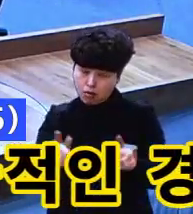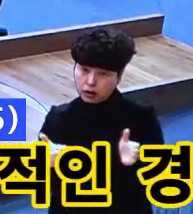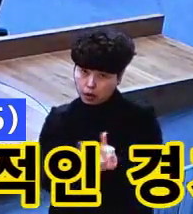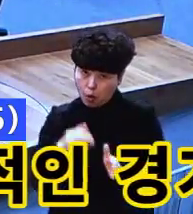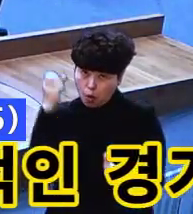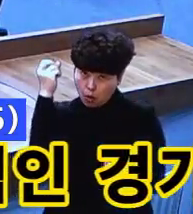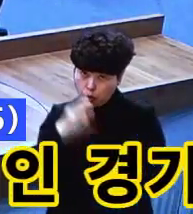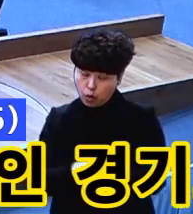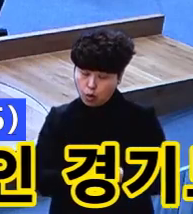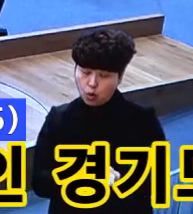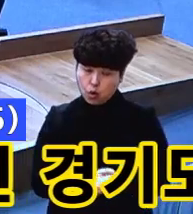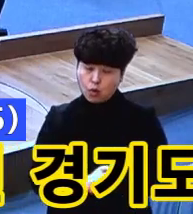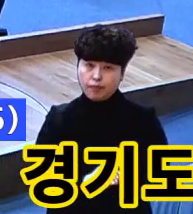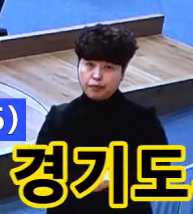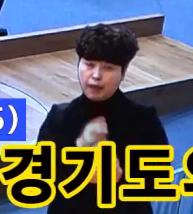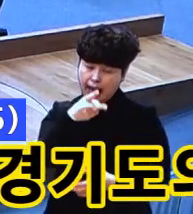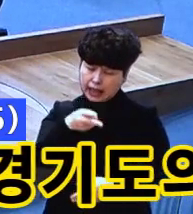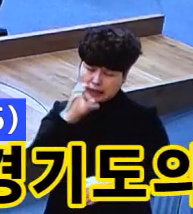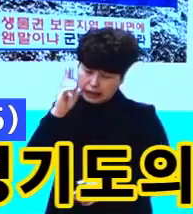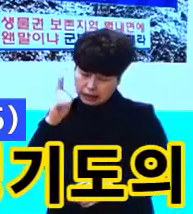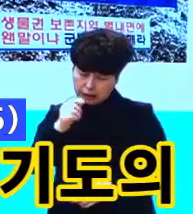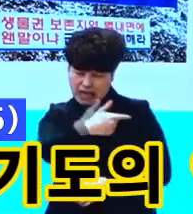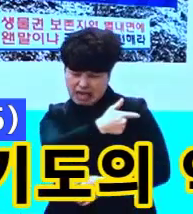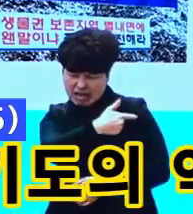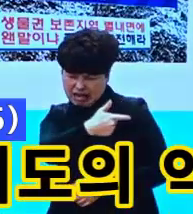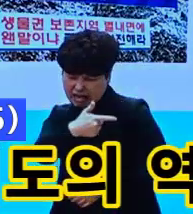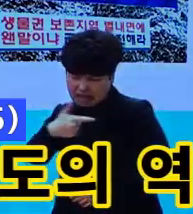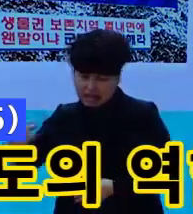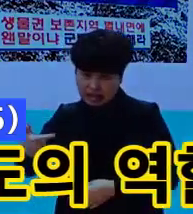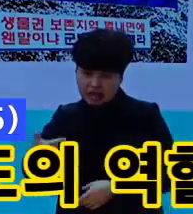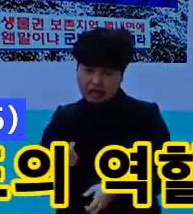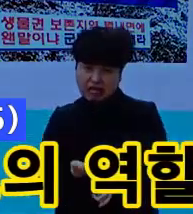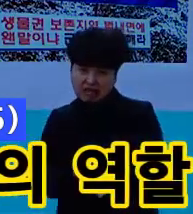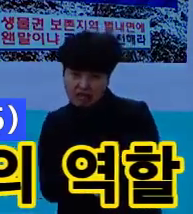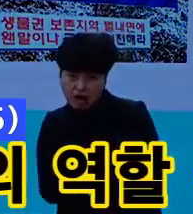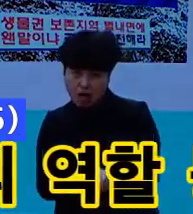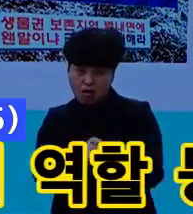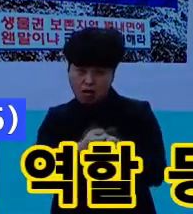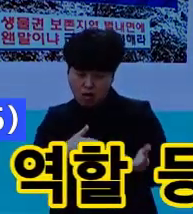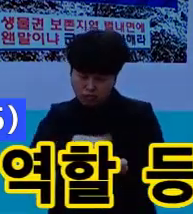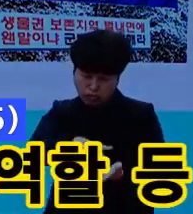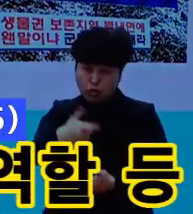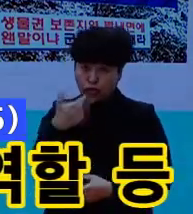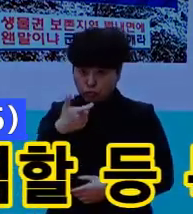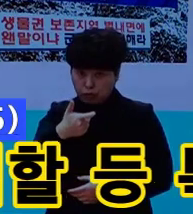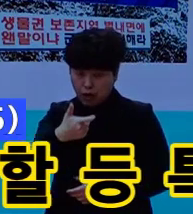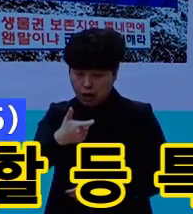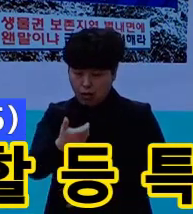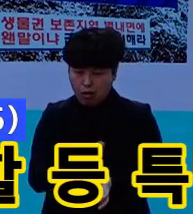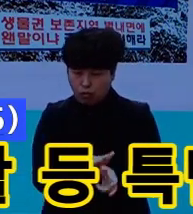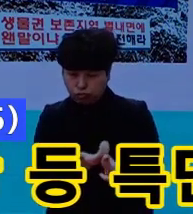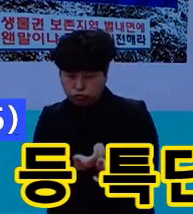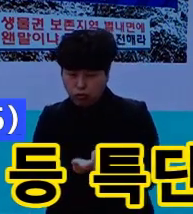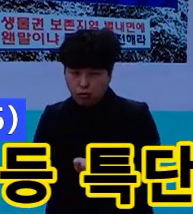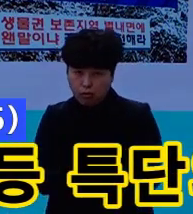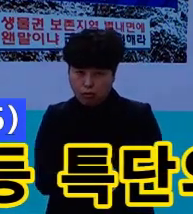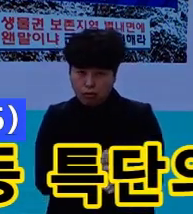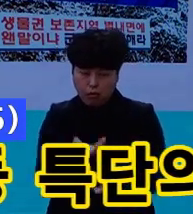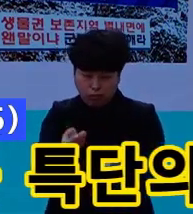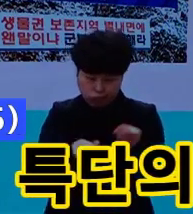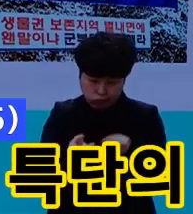일명 HT라고 불리는 대형 전차 수송 트레일러 등 60여 대의 대형 수송 차량이 이전해올